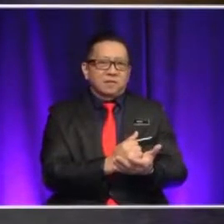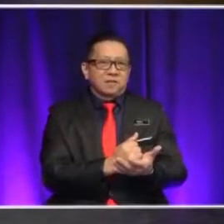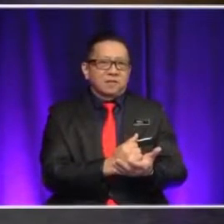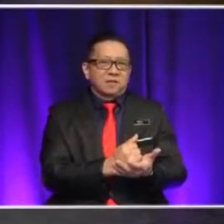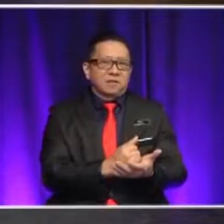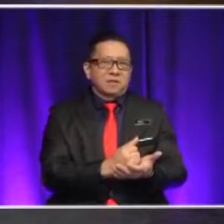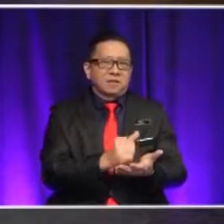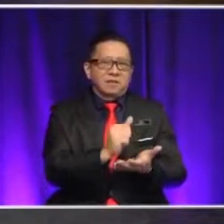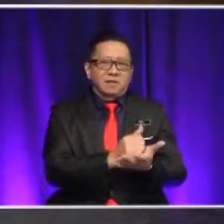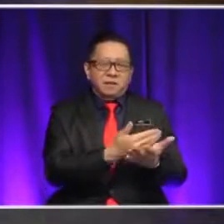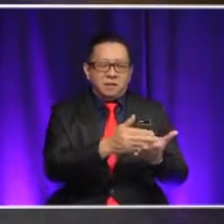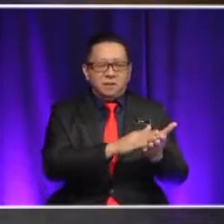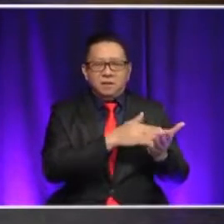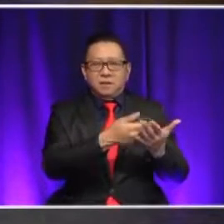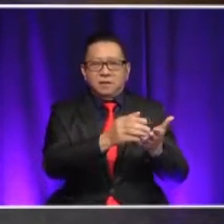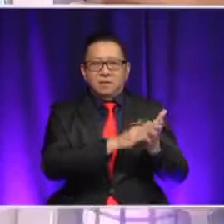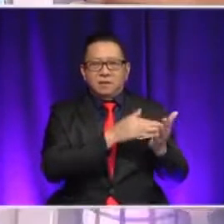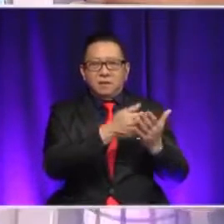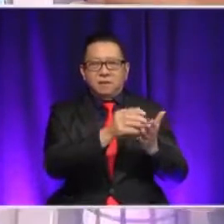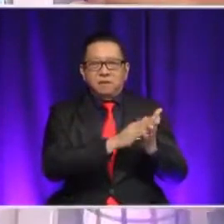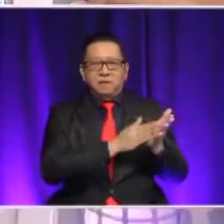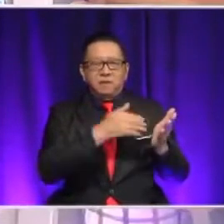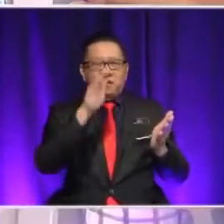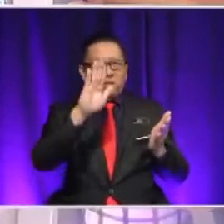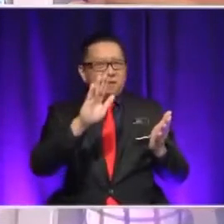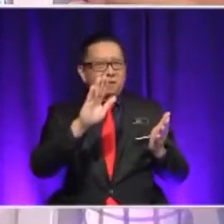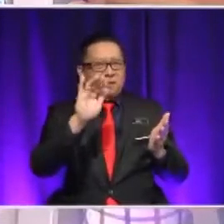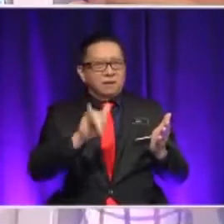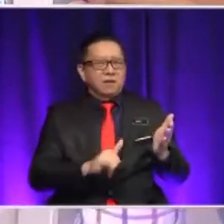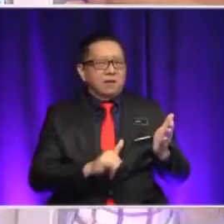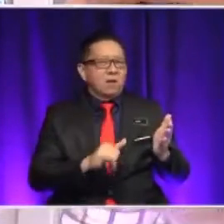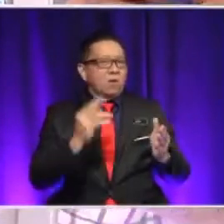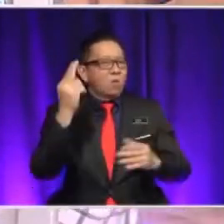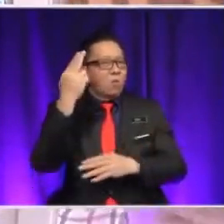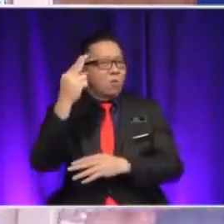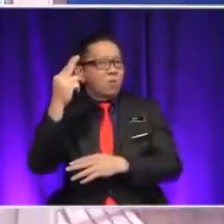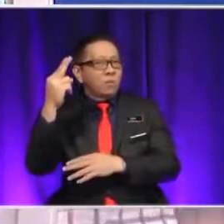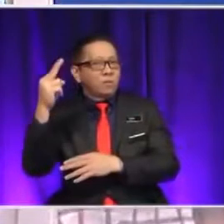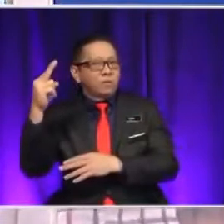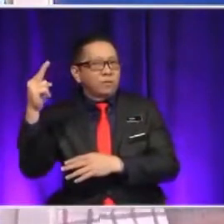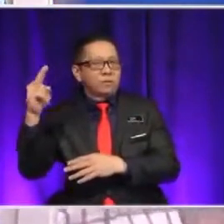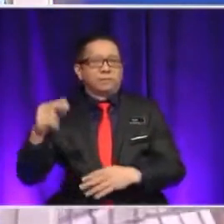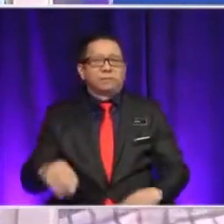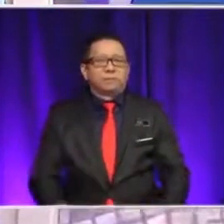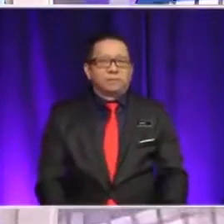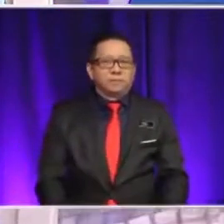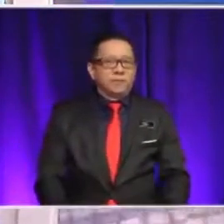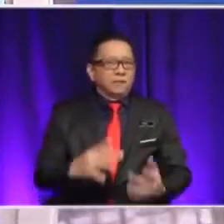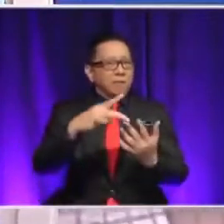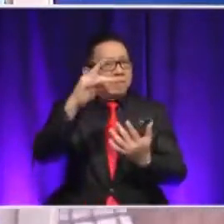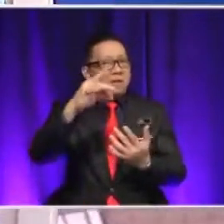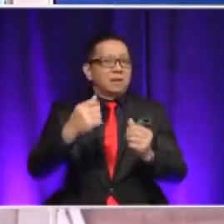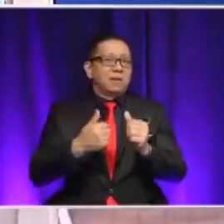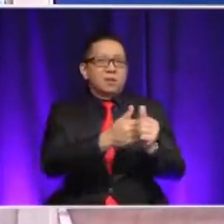berada di pukul dekat hutan depan collabo ada kasih jadi motif-motif kita boleh pilih mengikuti